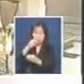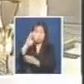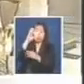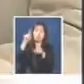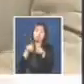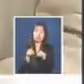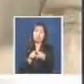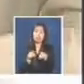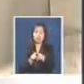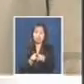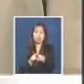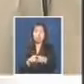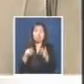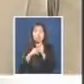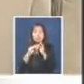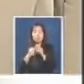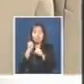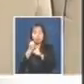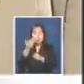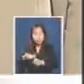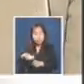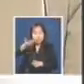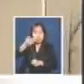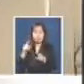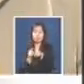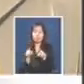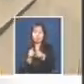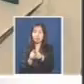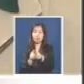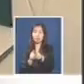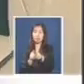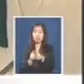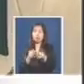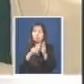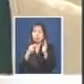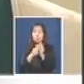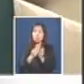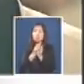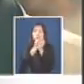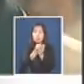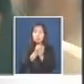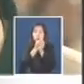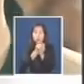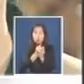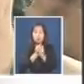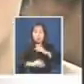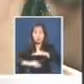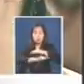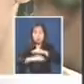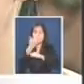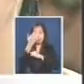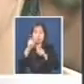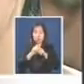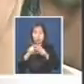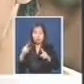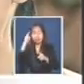างๆก็จะดีขึ้นการค้าขายก็จะดีขึ้นอันนี้ก็เป็นการที่เขาเรียกว่าช่วยเหลือประทังเบื้องต้นค่ะแต่ขณะเดียวกันก็ไม่ได้